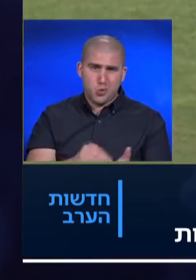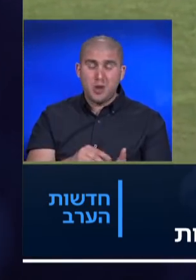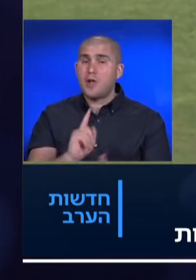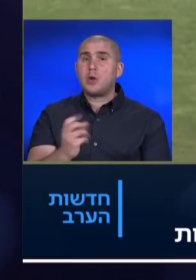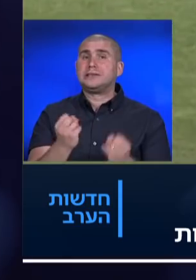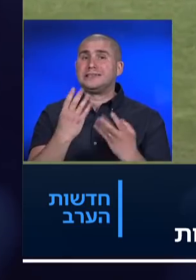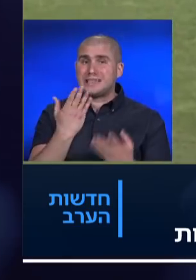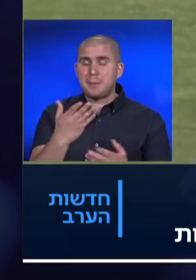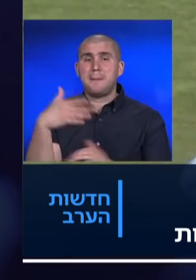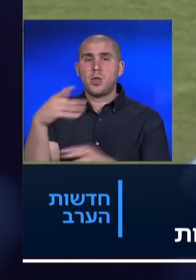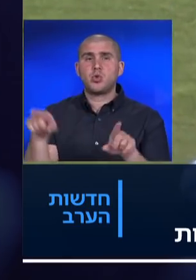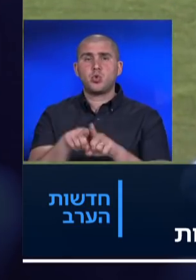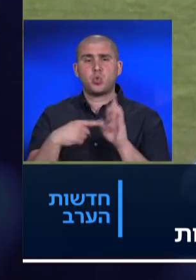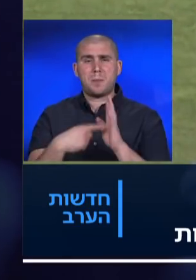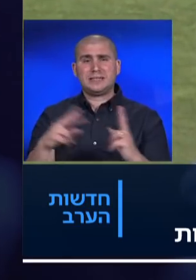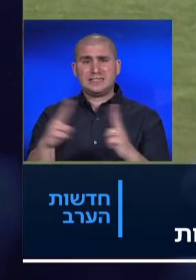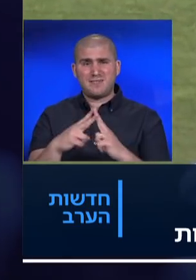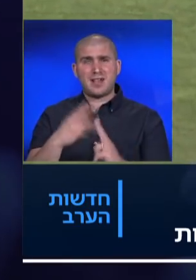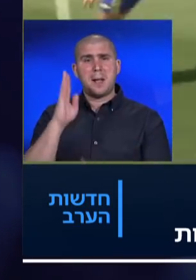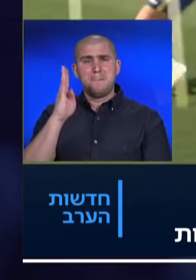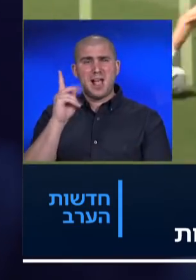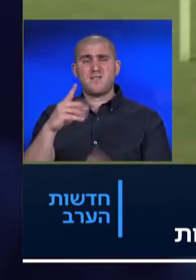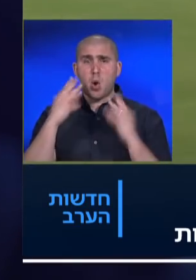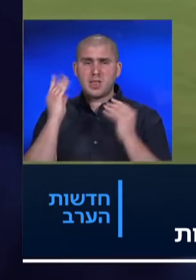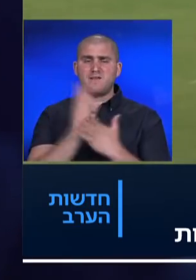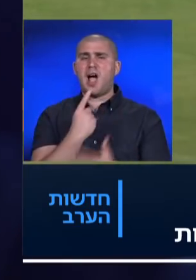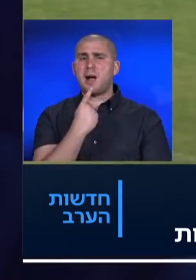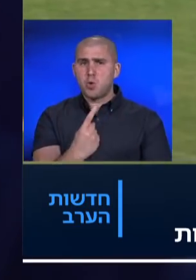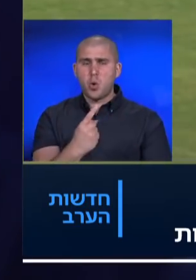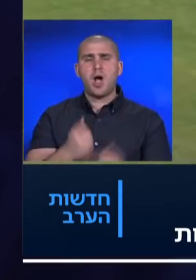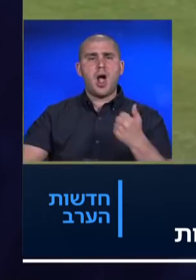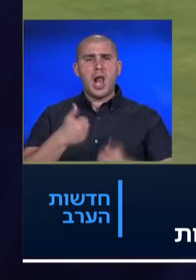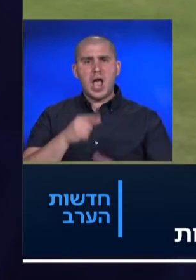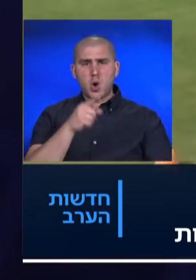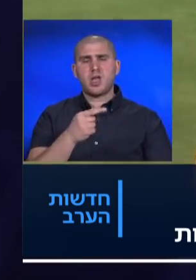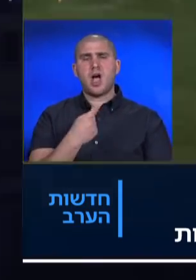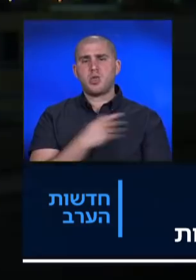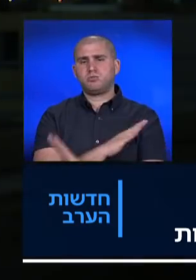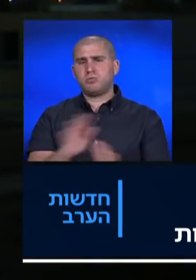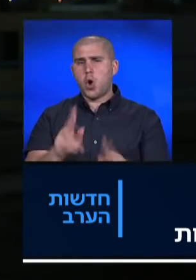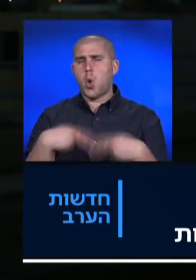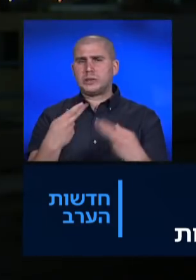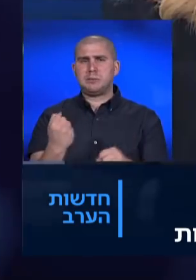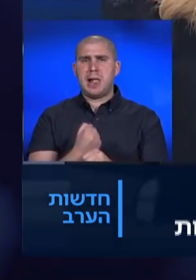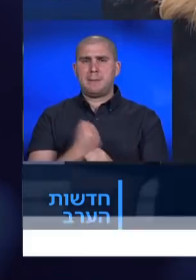כמו צרפת, בלגיה והולנד כבר הצהירו שם הליגות, אנחנו לא שוות לפעילות. תודה רבה